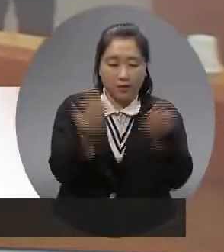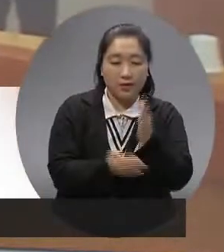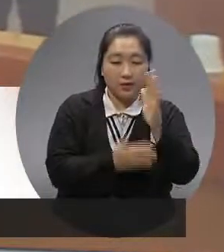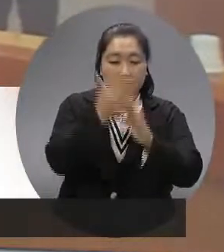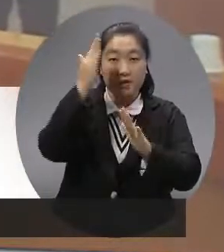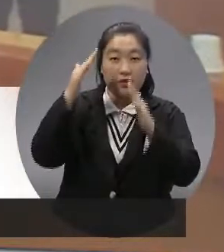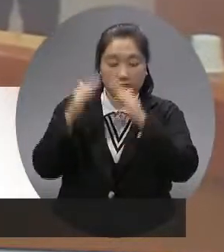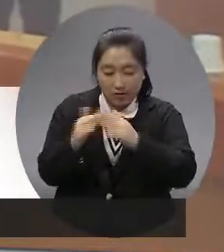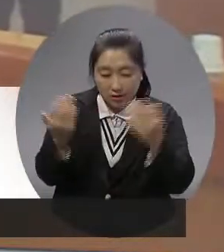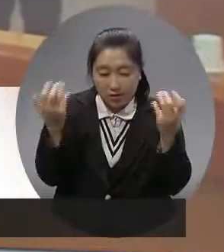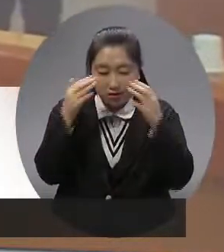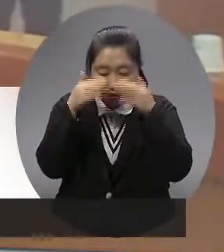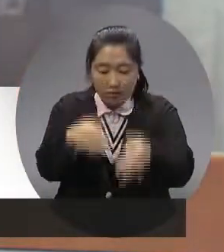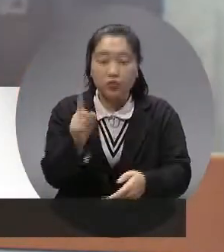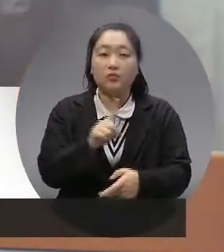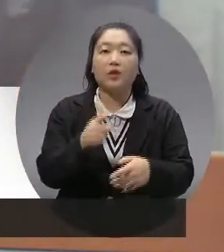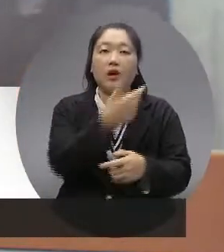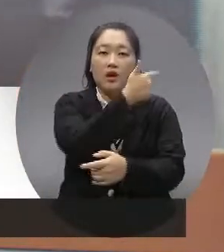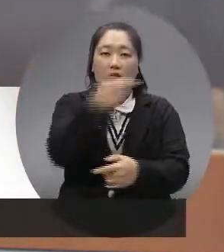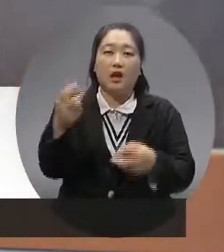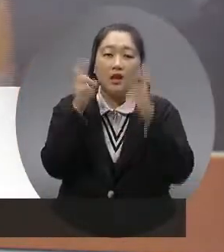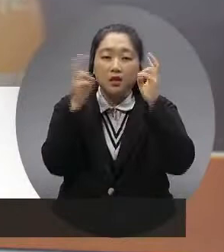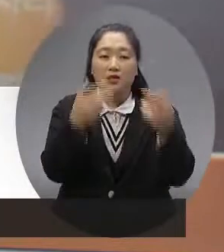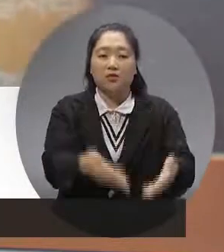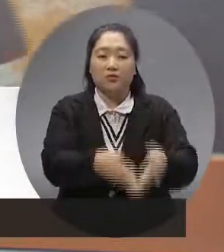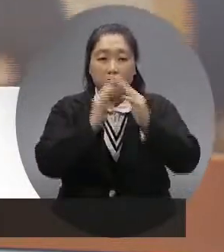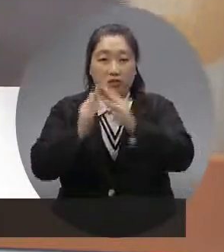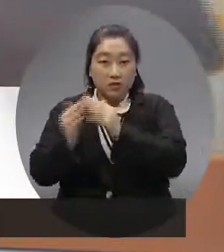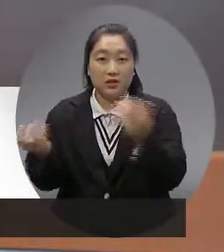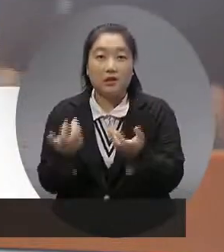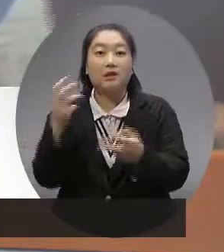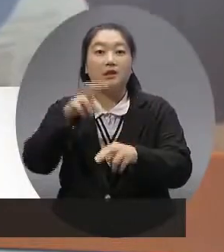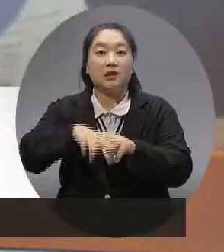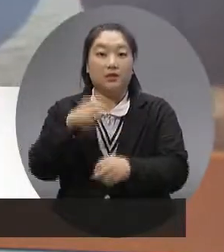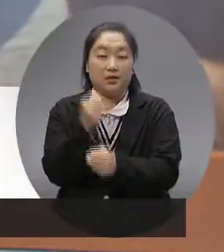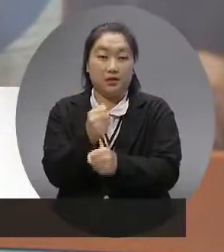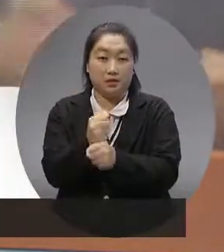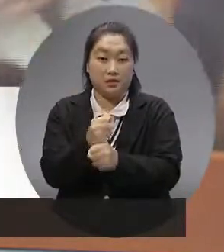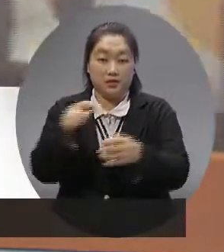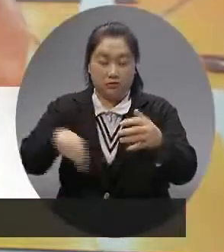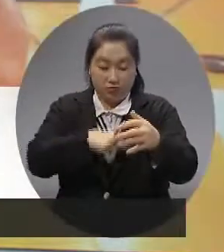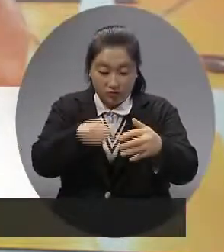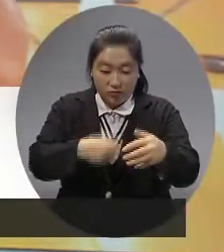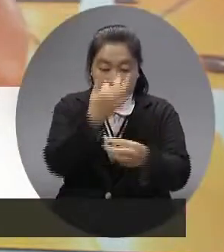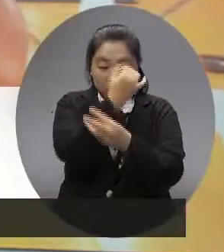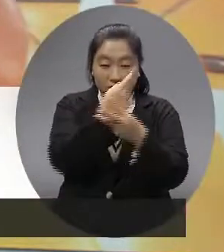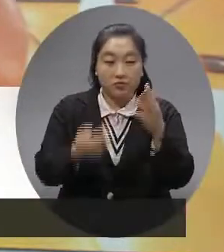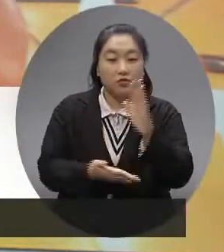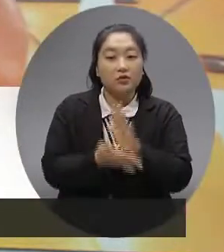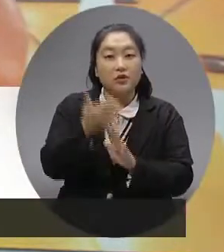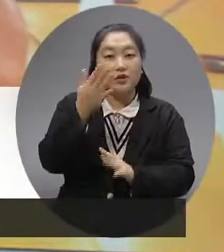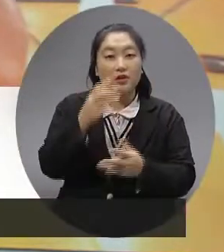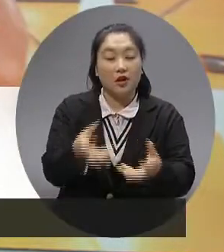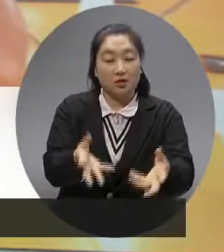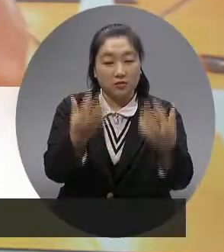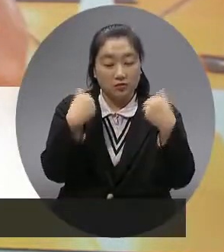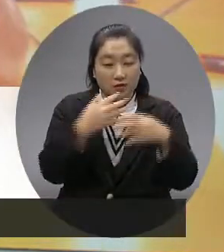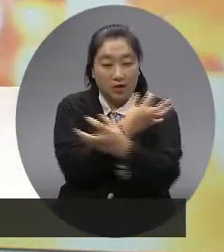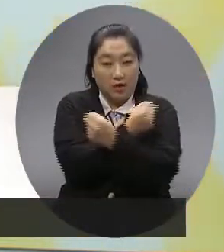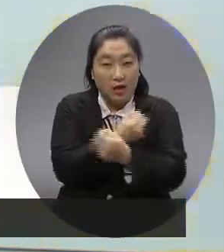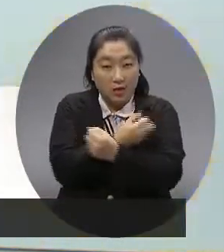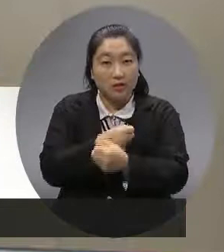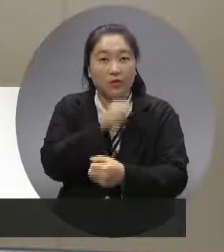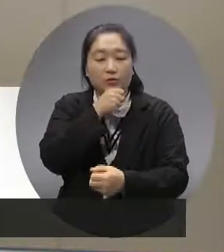것이 우량기업 유치와 일자리 확보입니다. 이런 가운데 최근 충주시의 투자 유치 실적이 다른 시군을